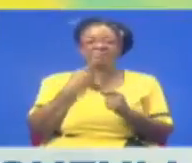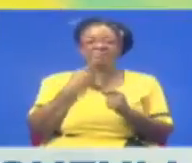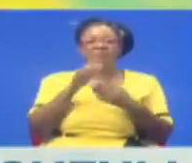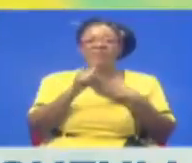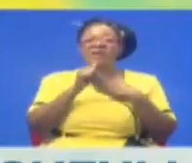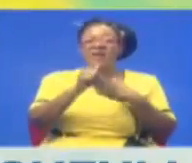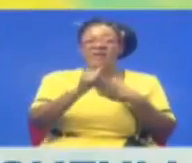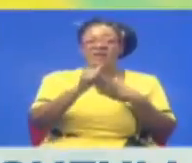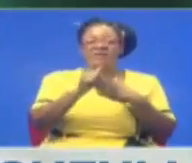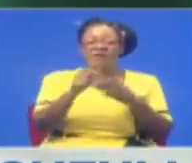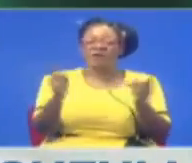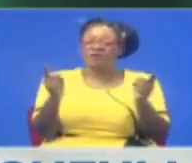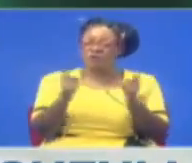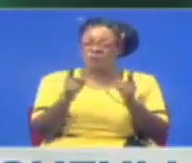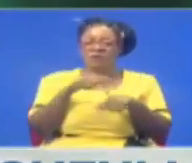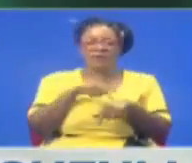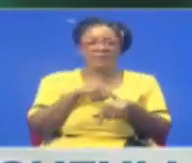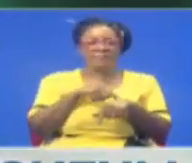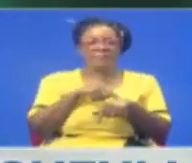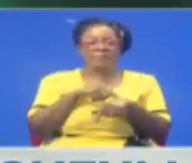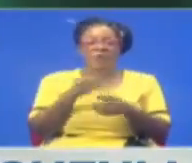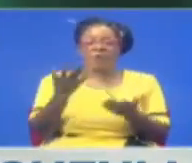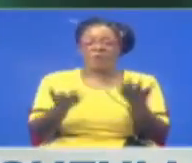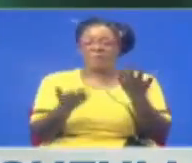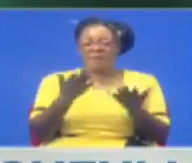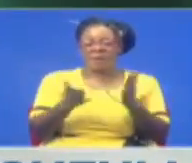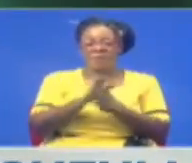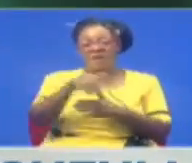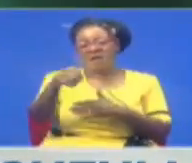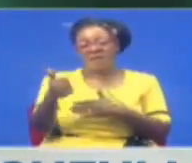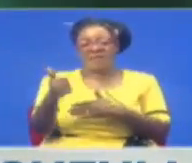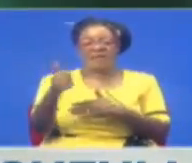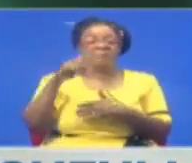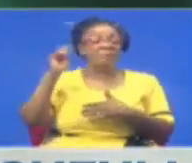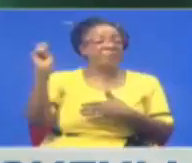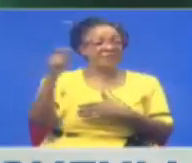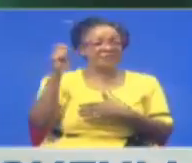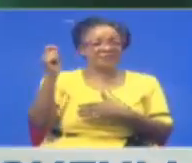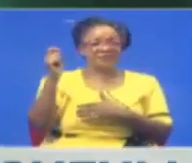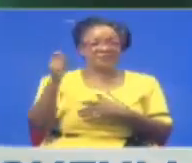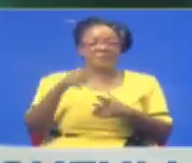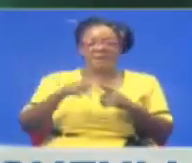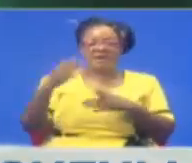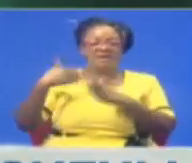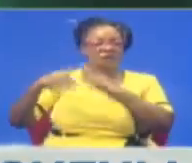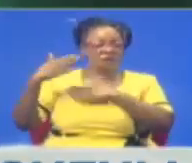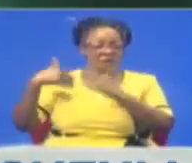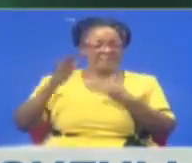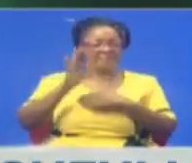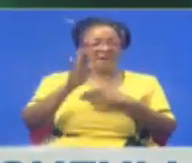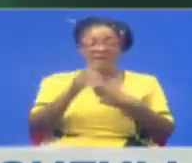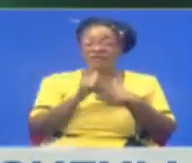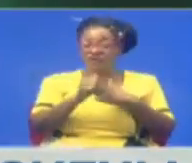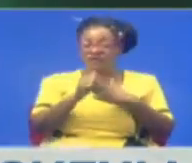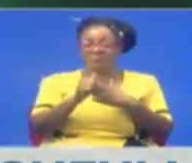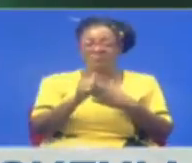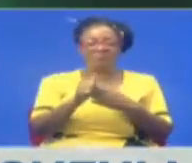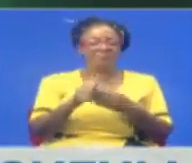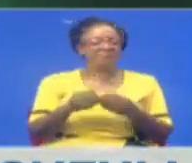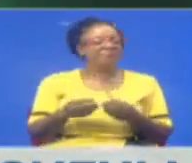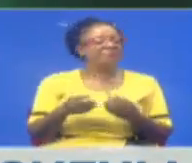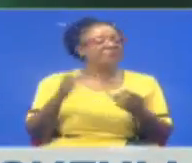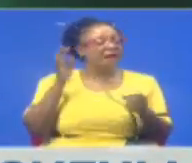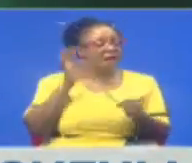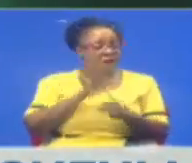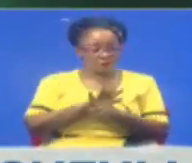kipindi kifupi mno ikilinganishwa na watangulizi wake, kurasa za historia yake uongozini ni nyingi, na idadi